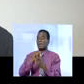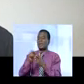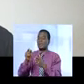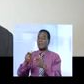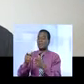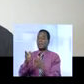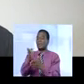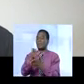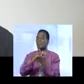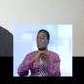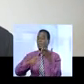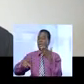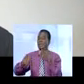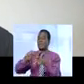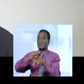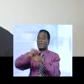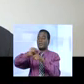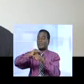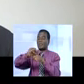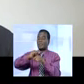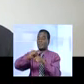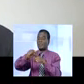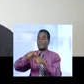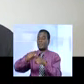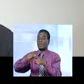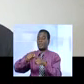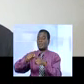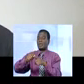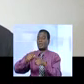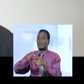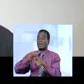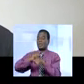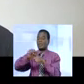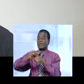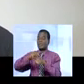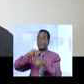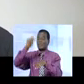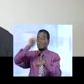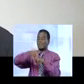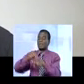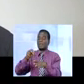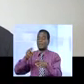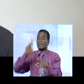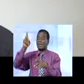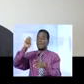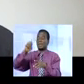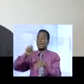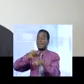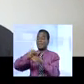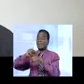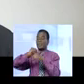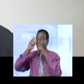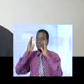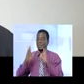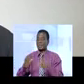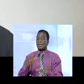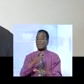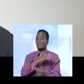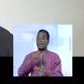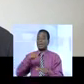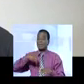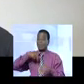volet formation doctorale, formation de formateurs. Et dans ce cadre-là,